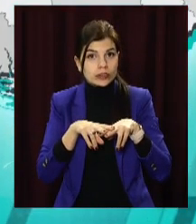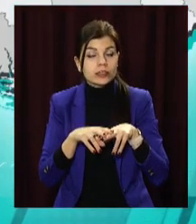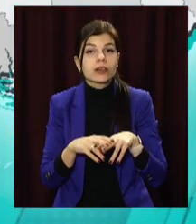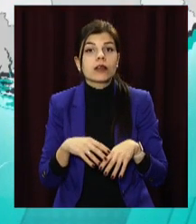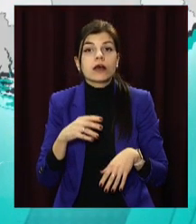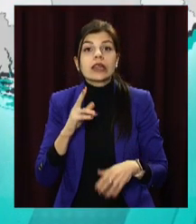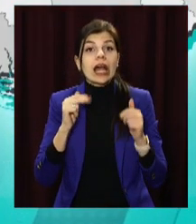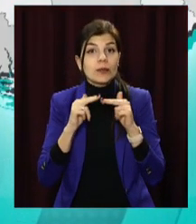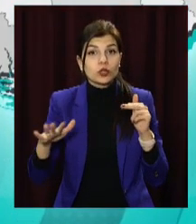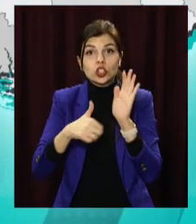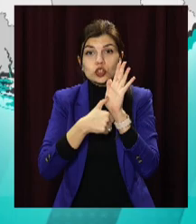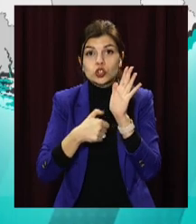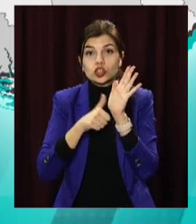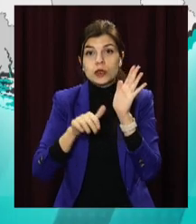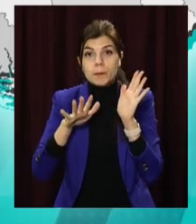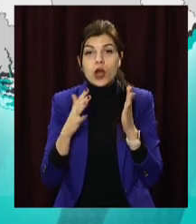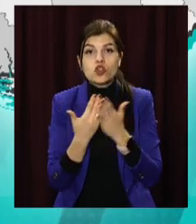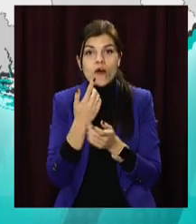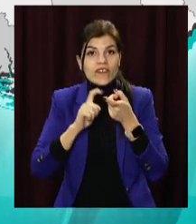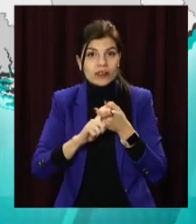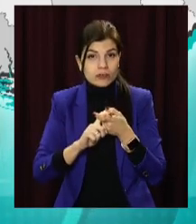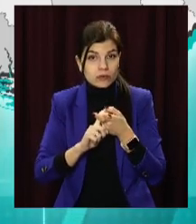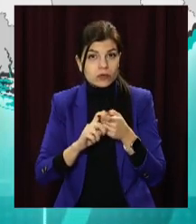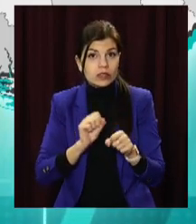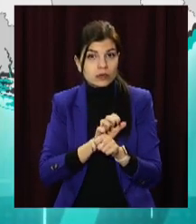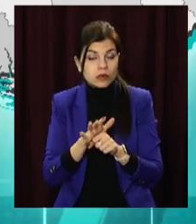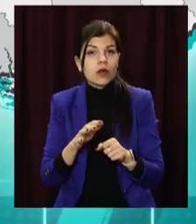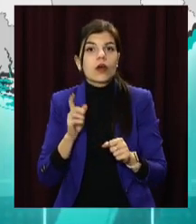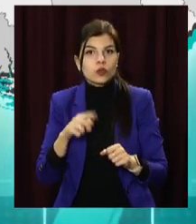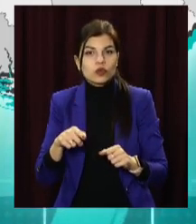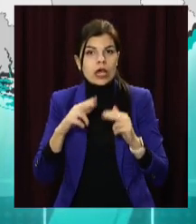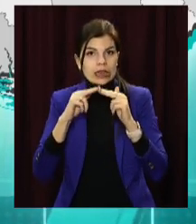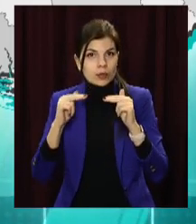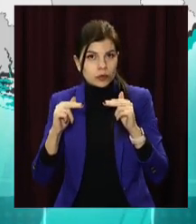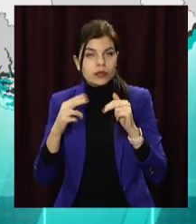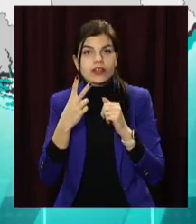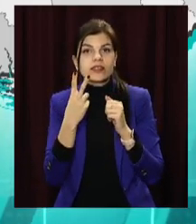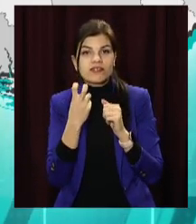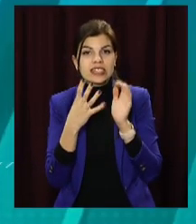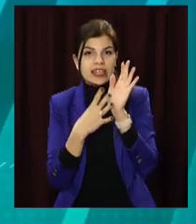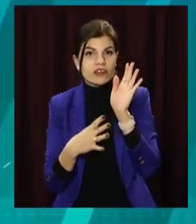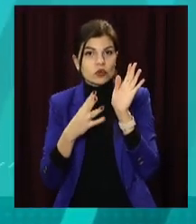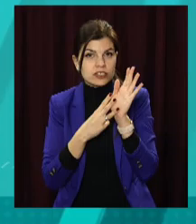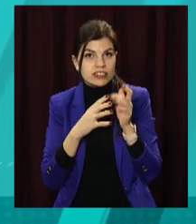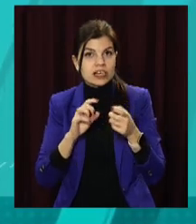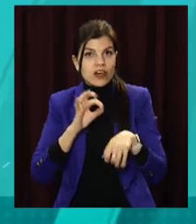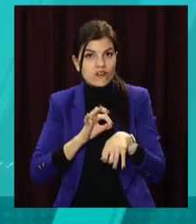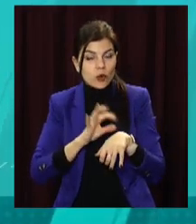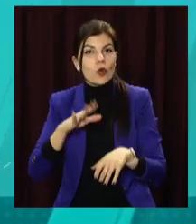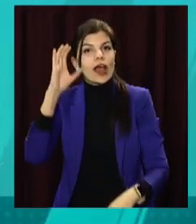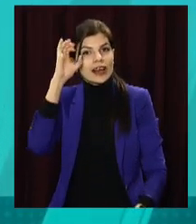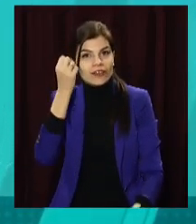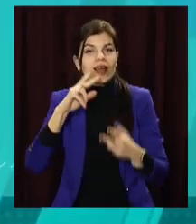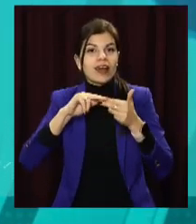На Дніпропетровщині 665 нових інфікованих. Лідером знову став Дніпро – 298 хворих. Далі Кривий